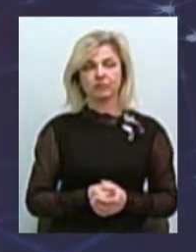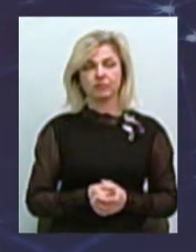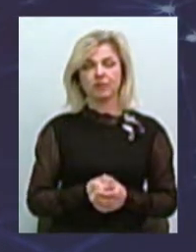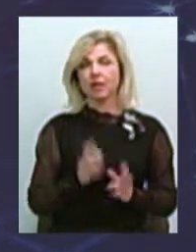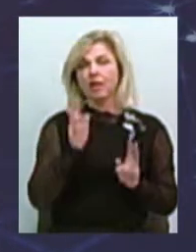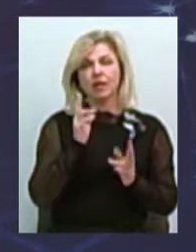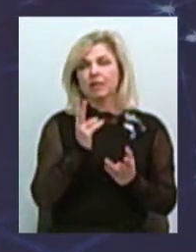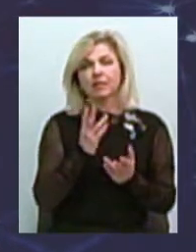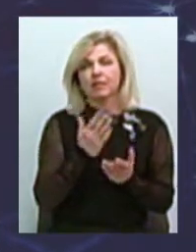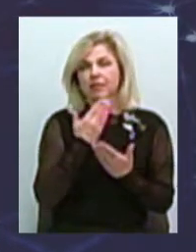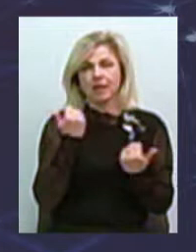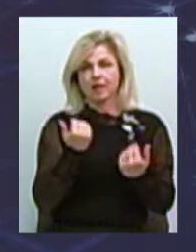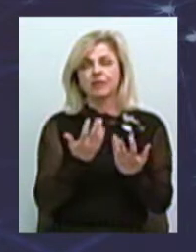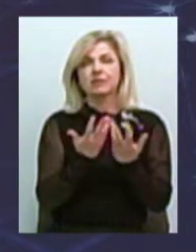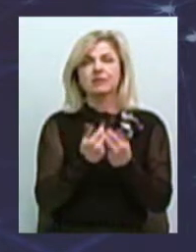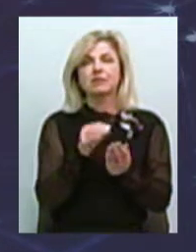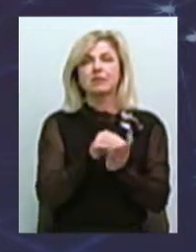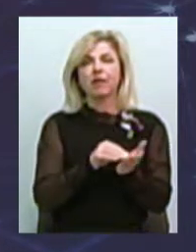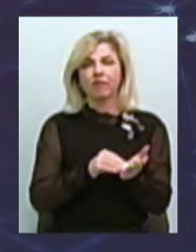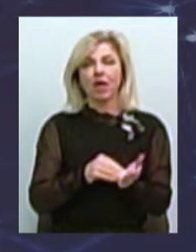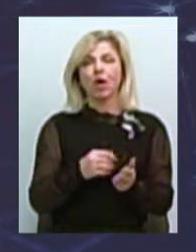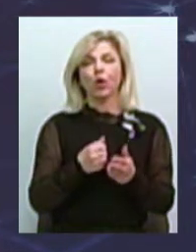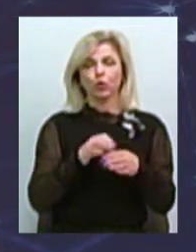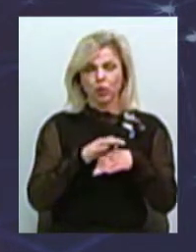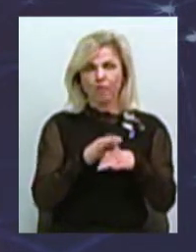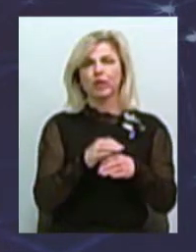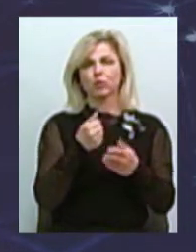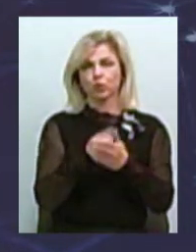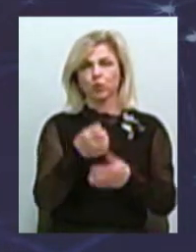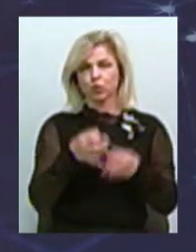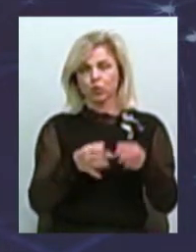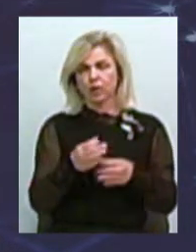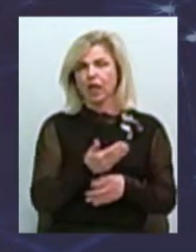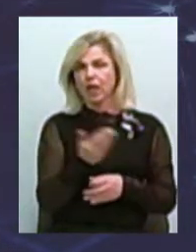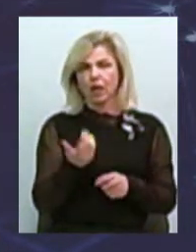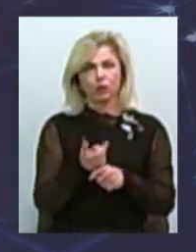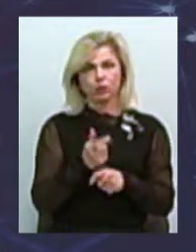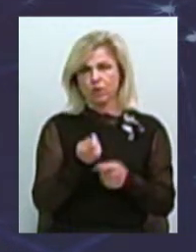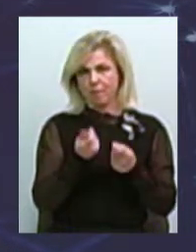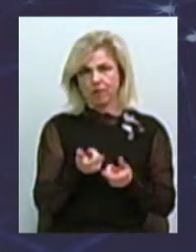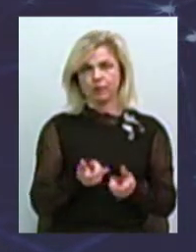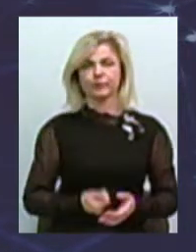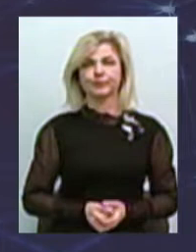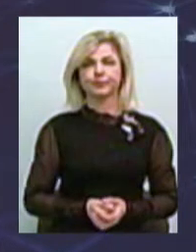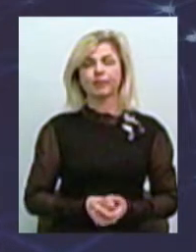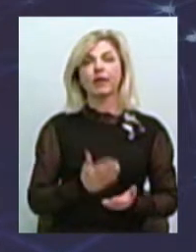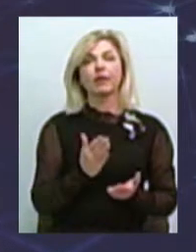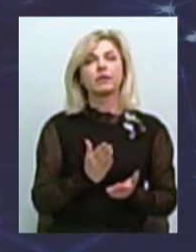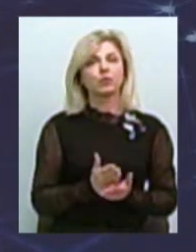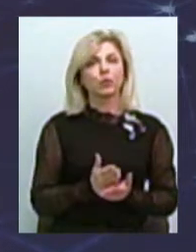маю зараз статистики щодо доведено до суду, але їх дуже небагато. Ще я хотіла б сказати, що